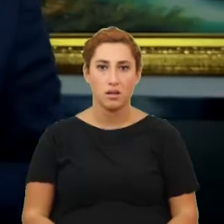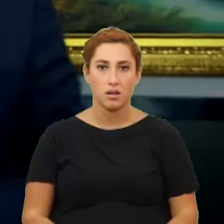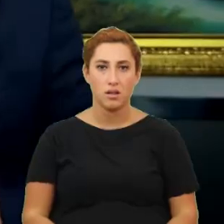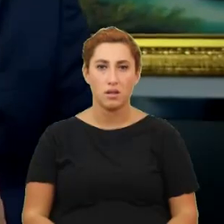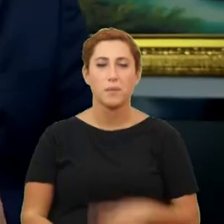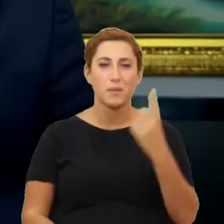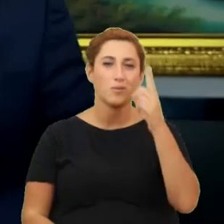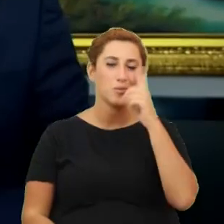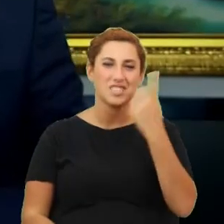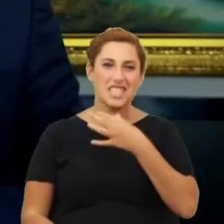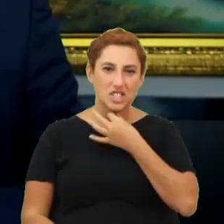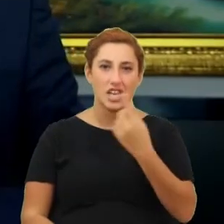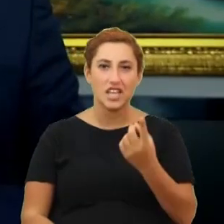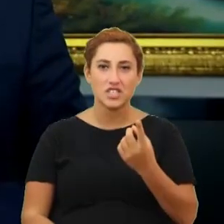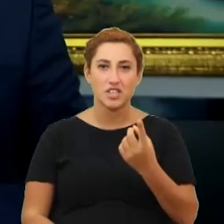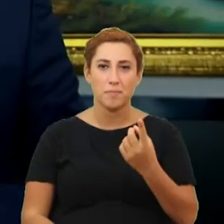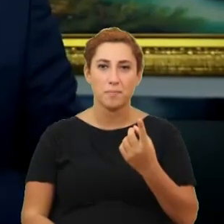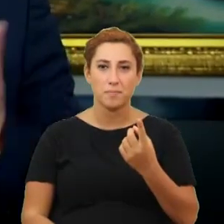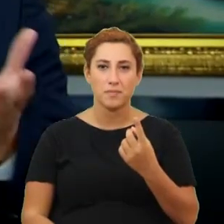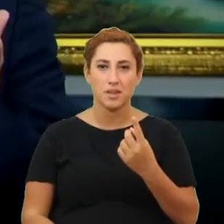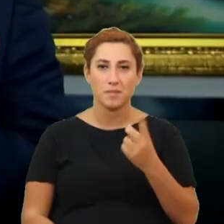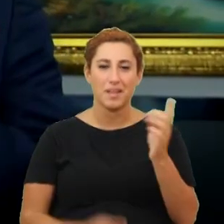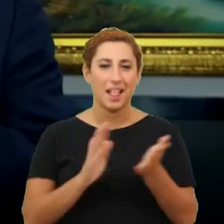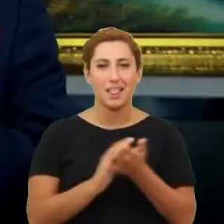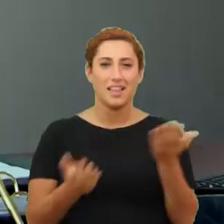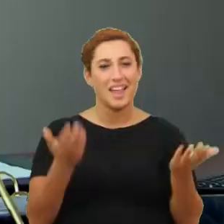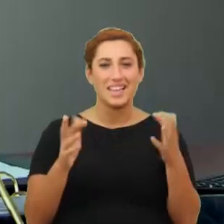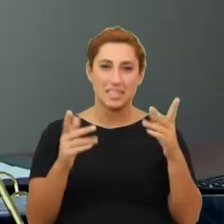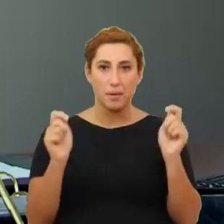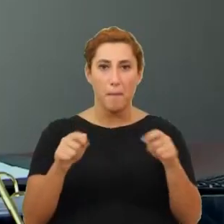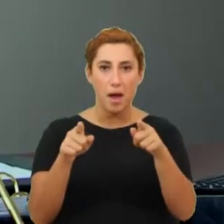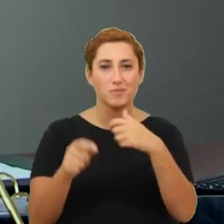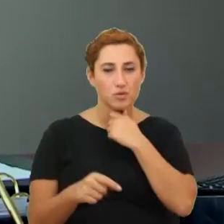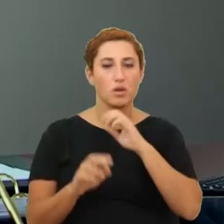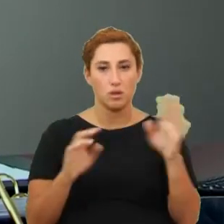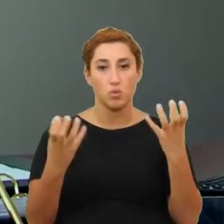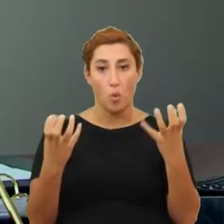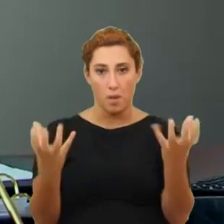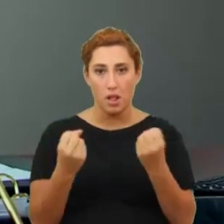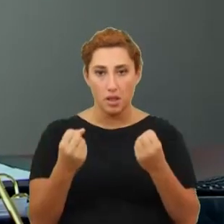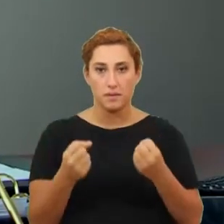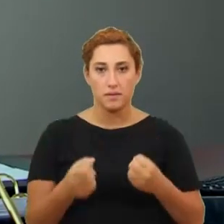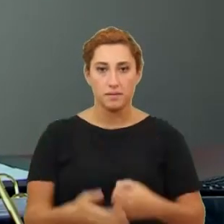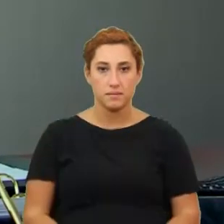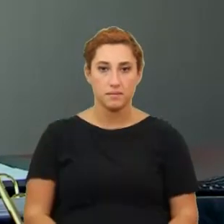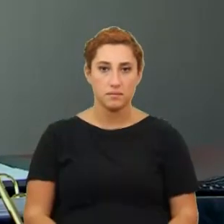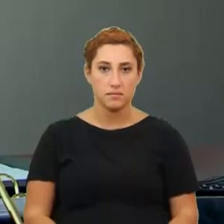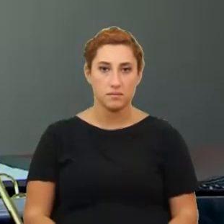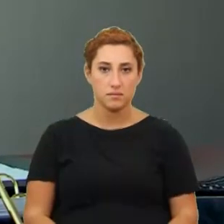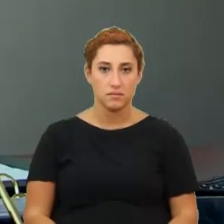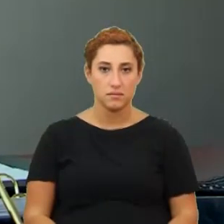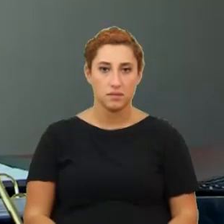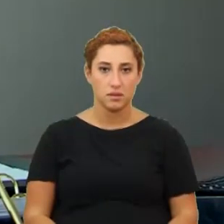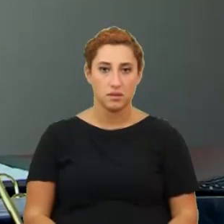Bir dakika, müdürüm bir şey rica edeceğim. Ellerinize terazi gibi tutabilir misiniz lütfen? Tabii topları da alarak.